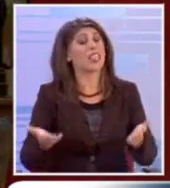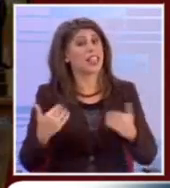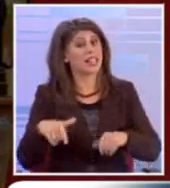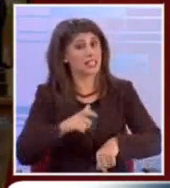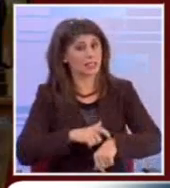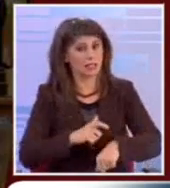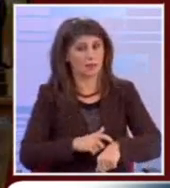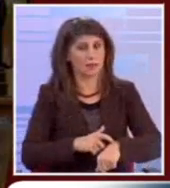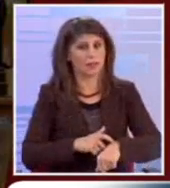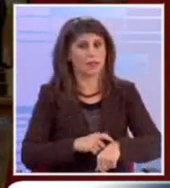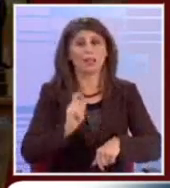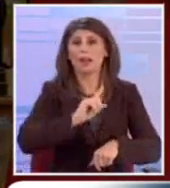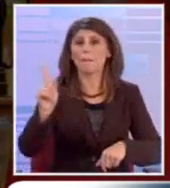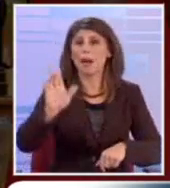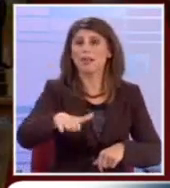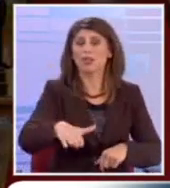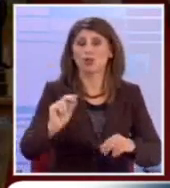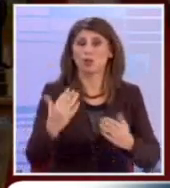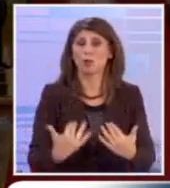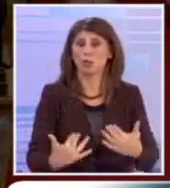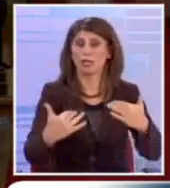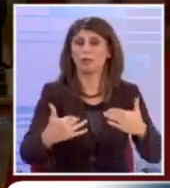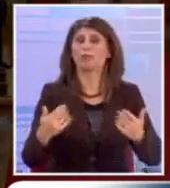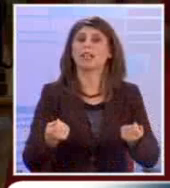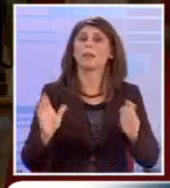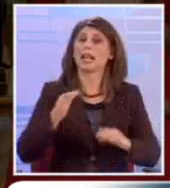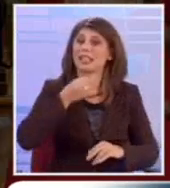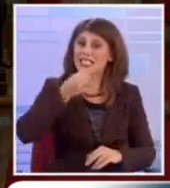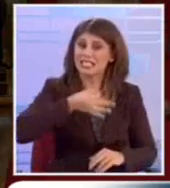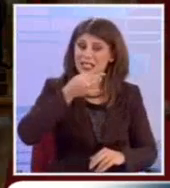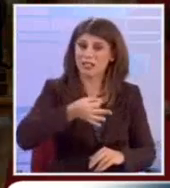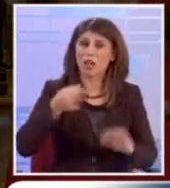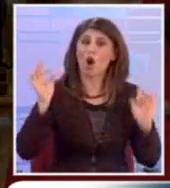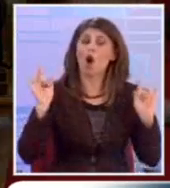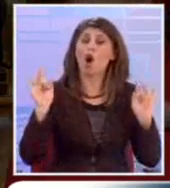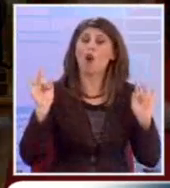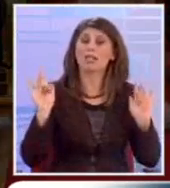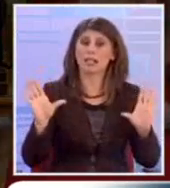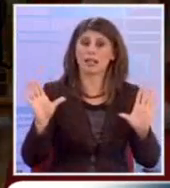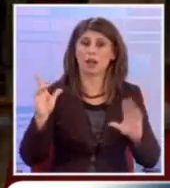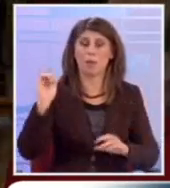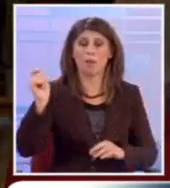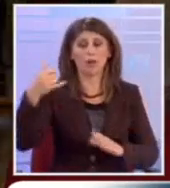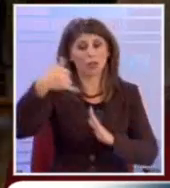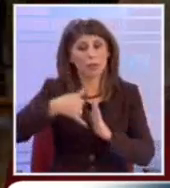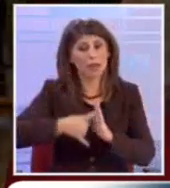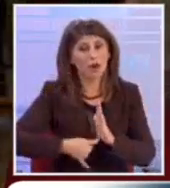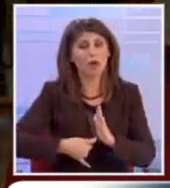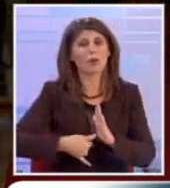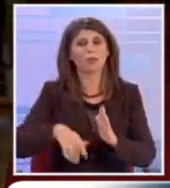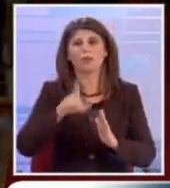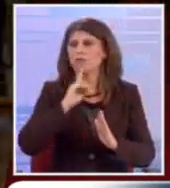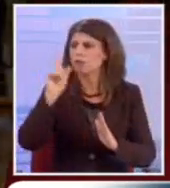ώρα να μην απαξιώνετε τη Βουλή και να μην κάνετε εισήγηση χωρίς κανένα πολιτικό περιεχόμενο, σαν